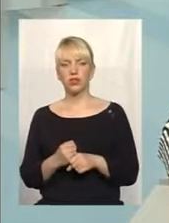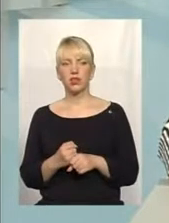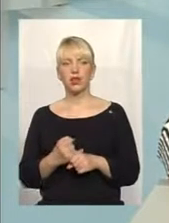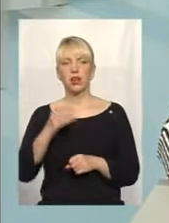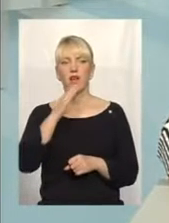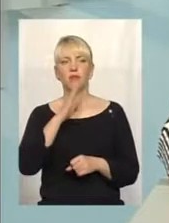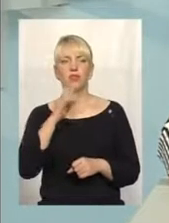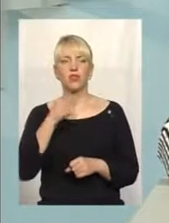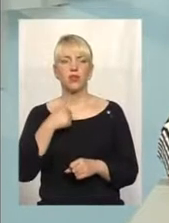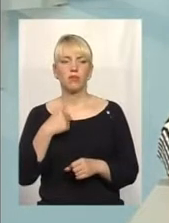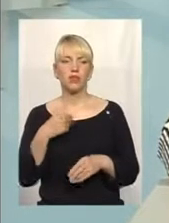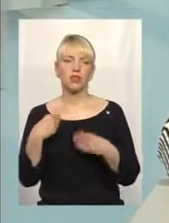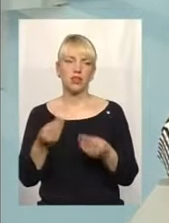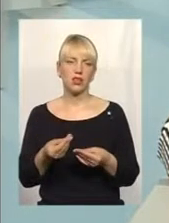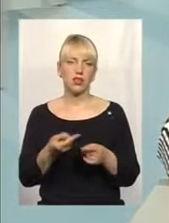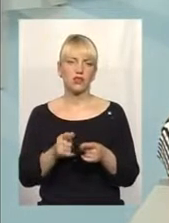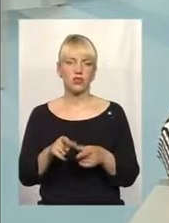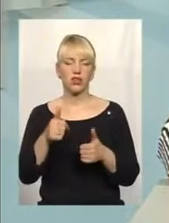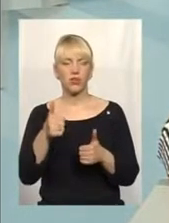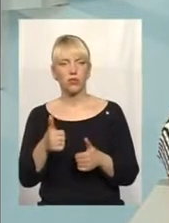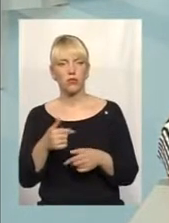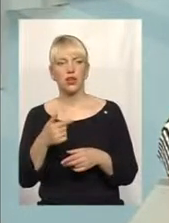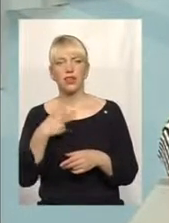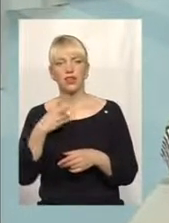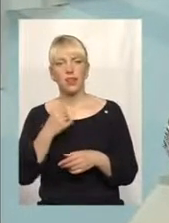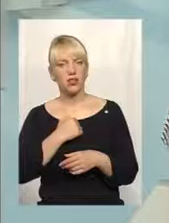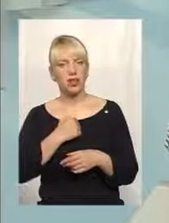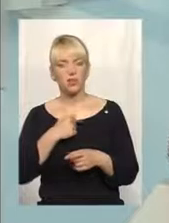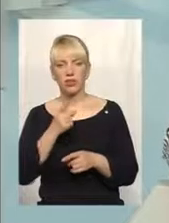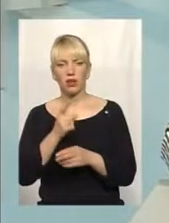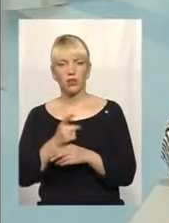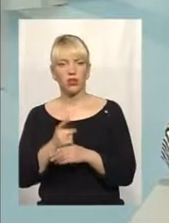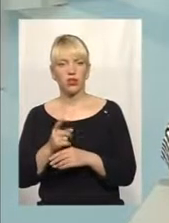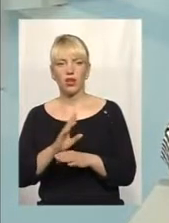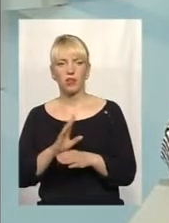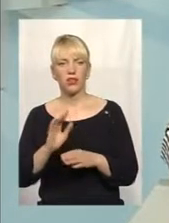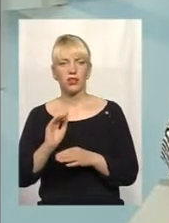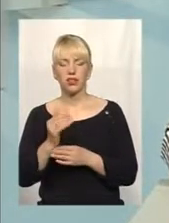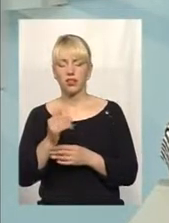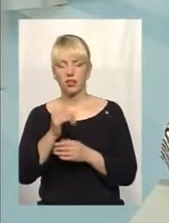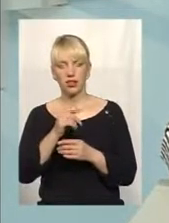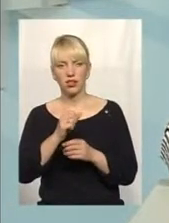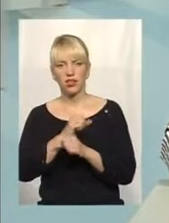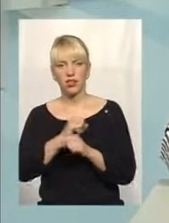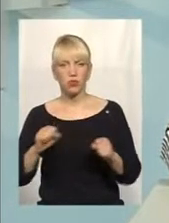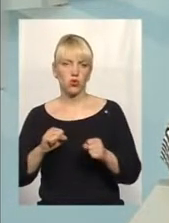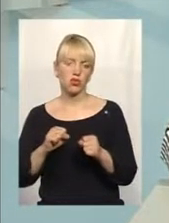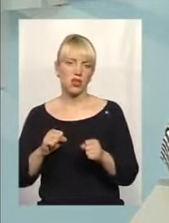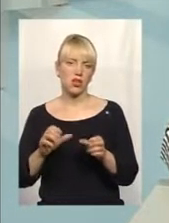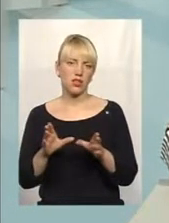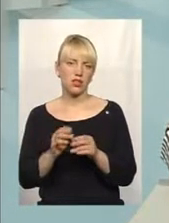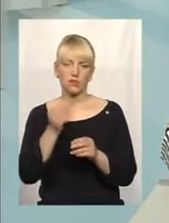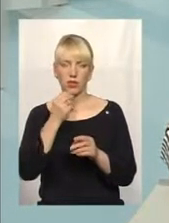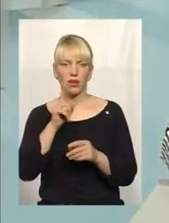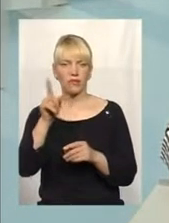батьки кажуть, а ми ждали, а воно ж таке добре. Але ми, на жаль, дитина не переступає поріг табору ні з якими продуктами. Там